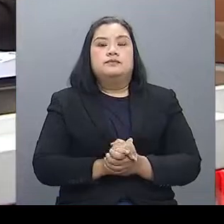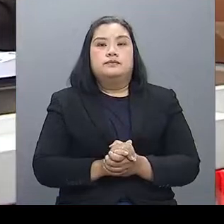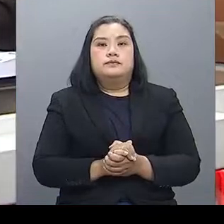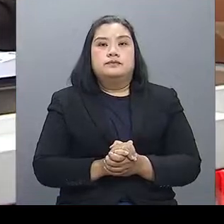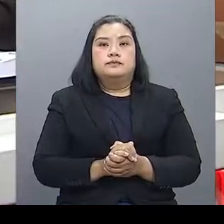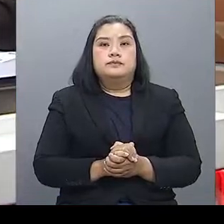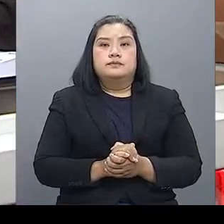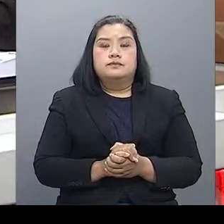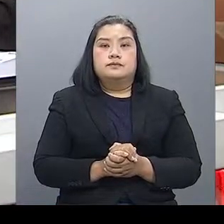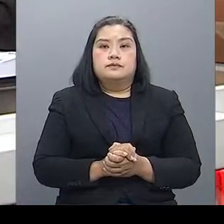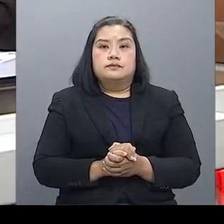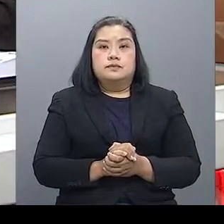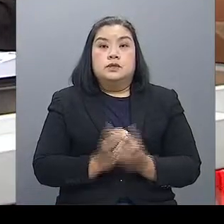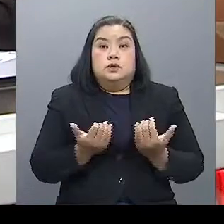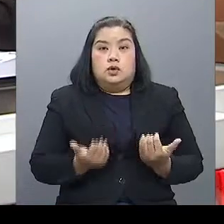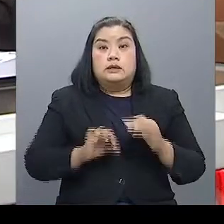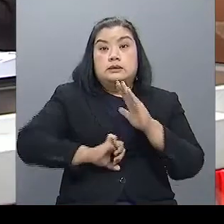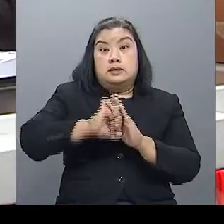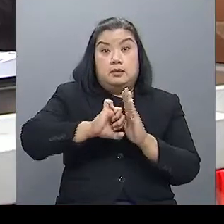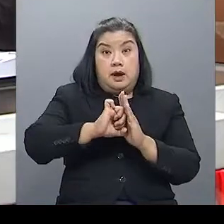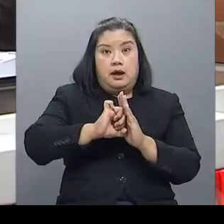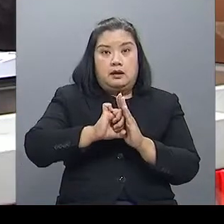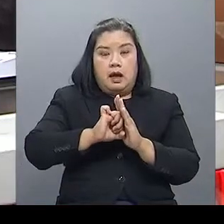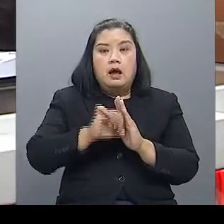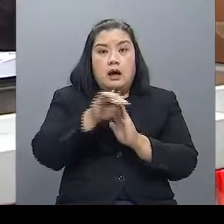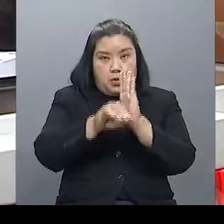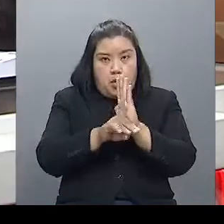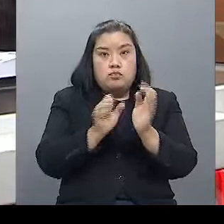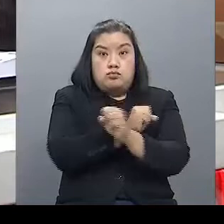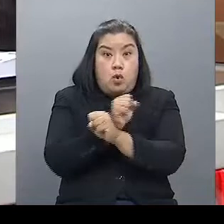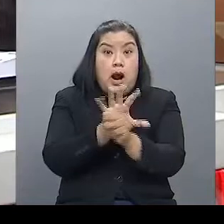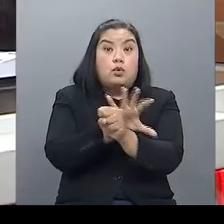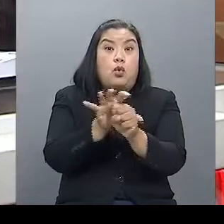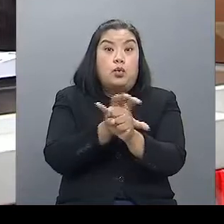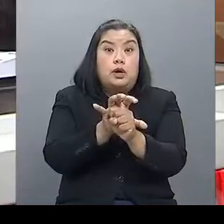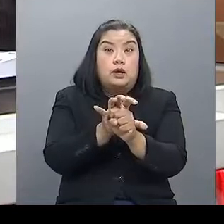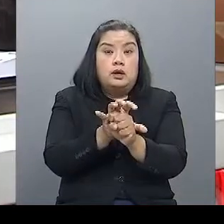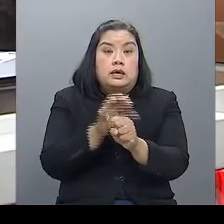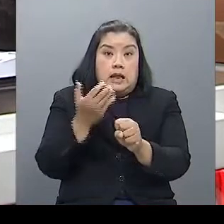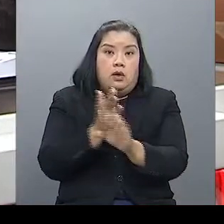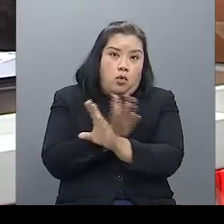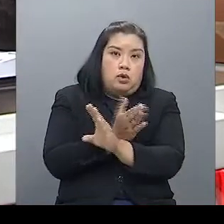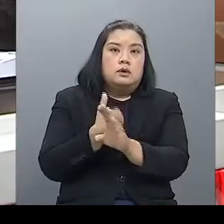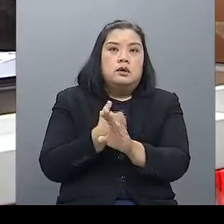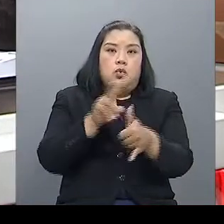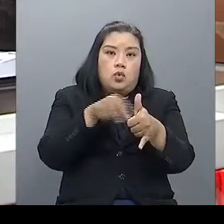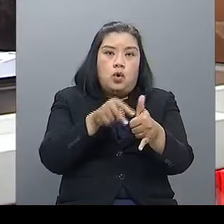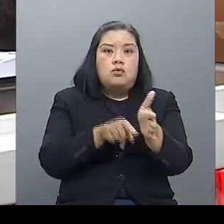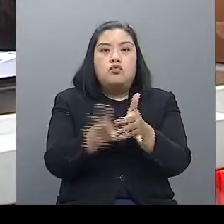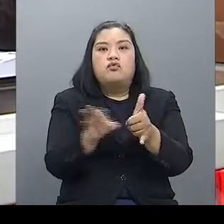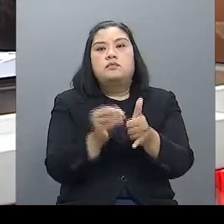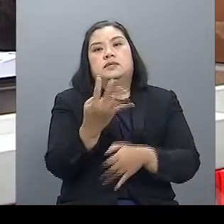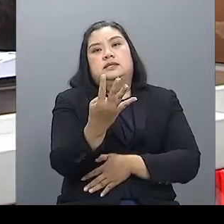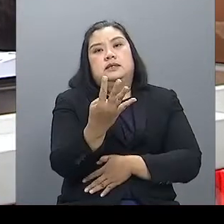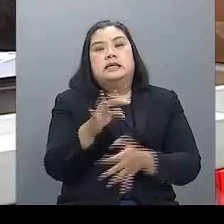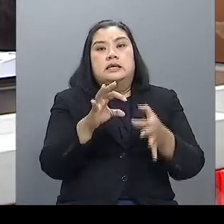ที่จังหวัดเชียงใหม่แรงวางมาตรการควบคุมโรคโคบิ 19เพิ่มเติมหลังจากที่พบผู้ติดเชื้อ 4คนก็มีประวัติเดินทางไปสถานบันเทิงในพื้นที่